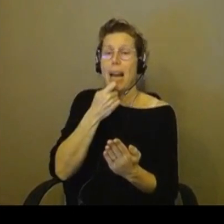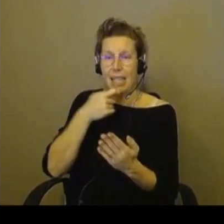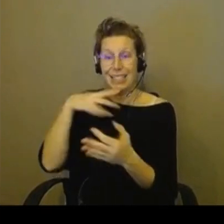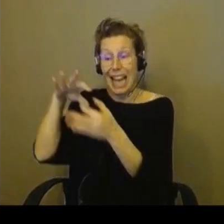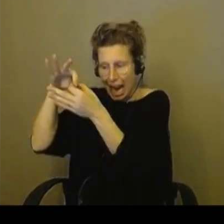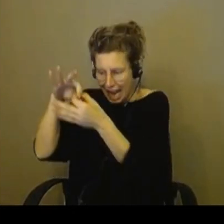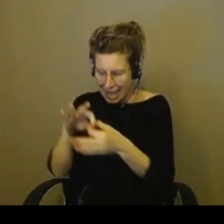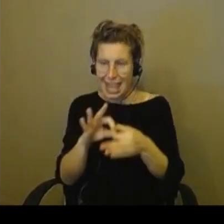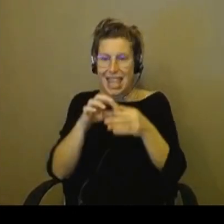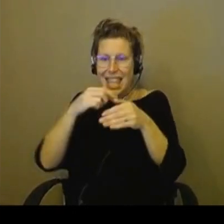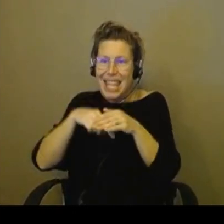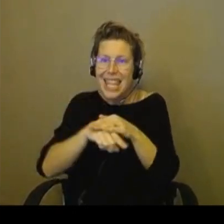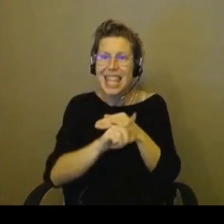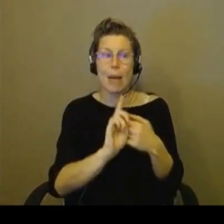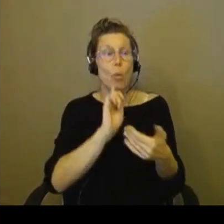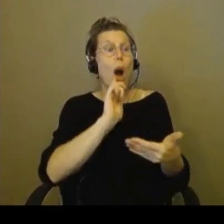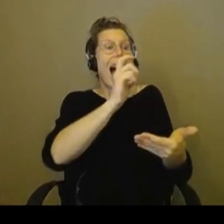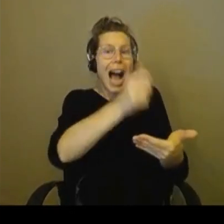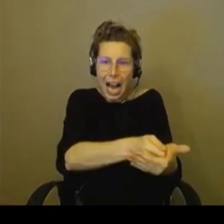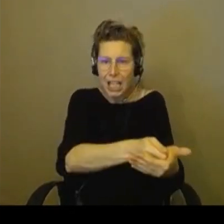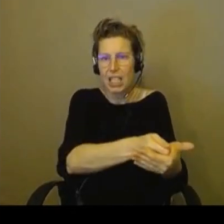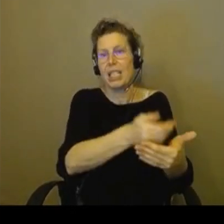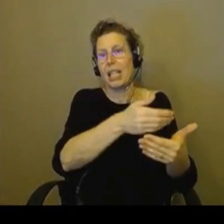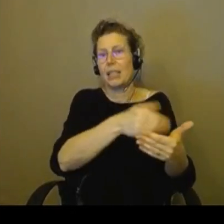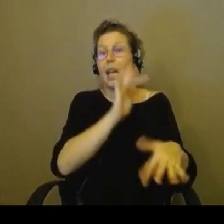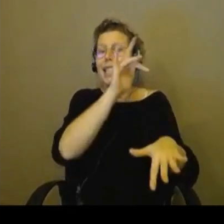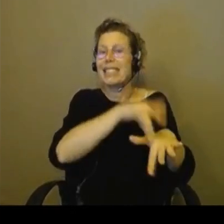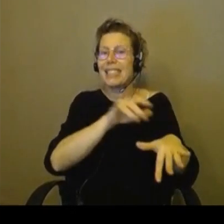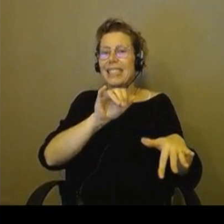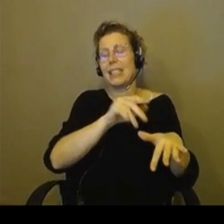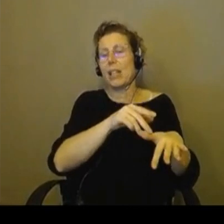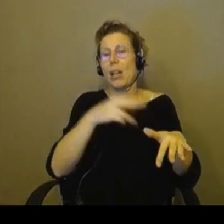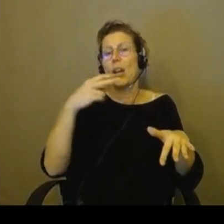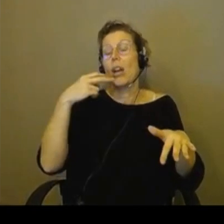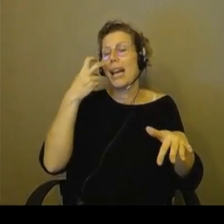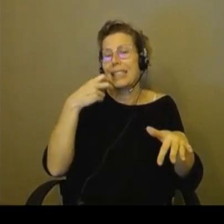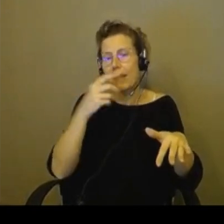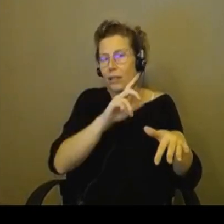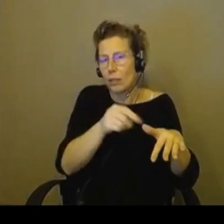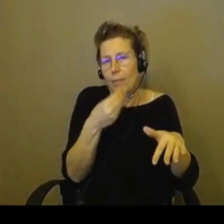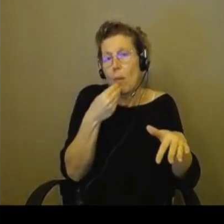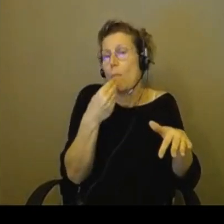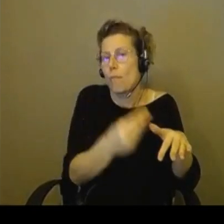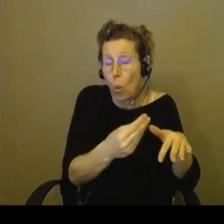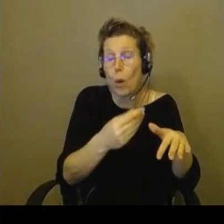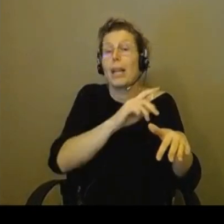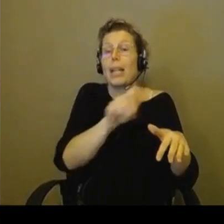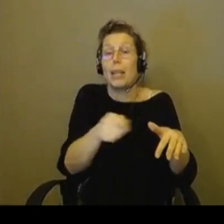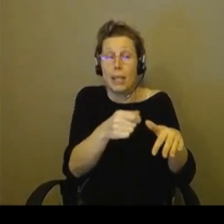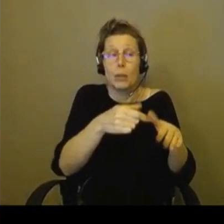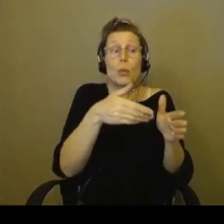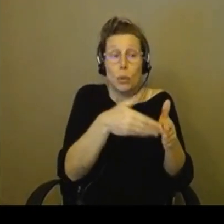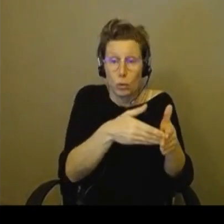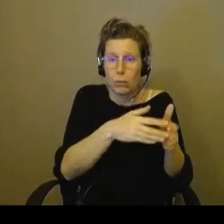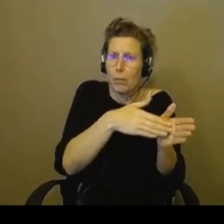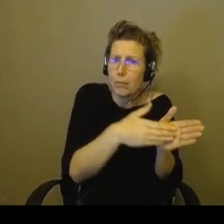d'Assistant Gare et que progressivement, naturellement, il sera étendu à toutes les entreprises ferroviaires qui veulent bien adhérer à ce principe. Dans le